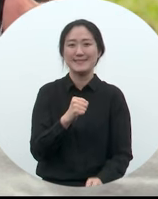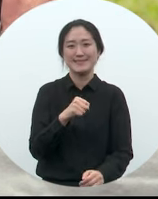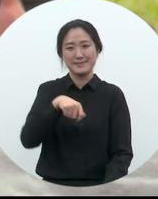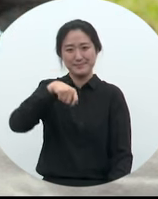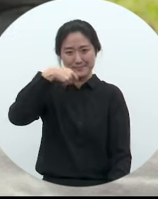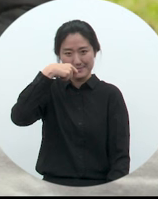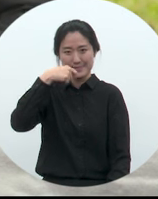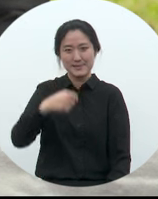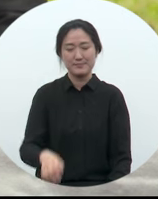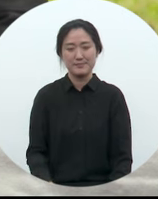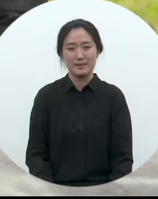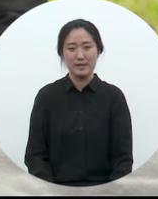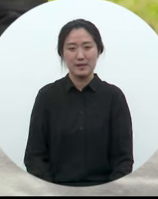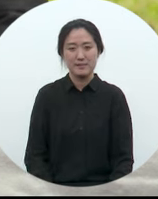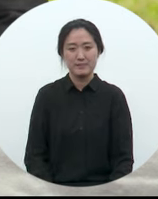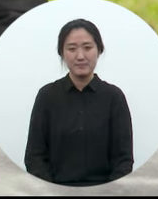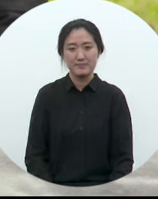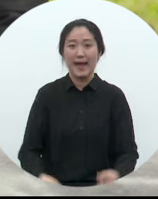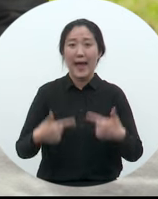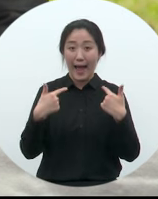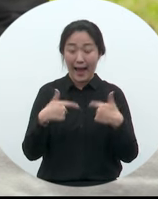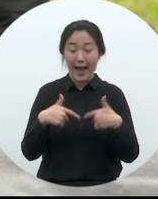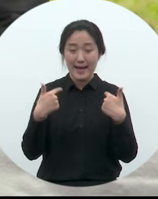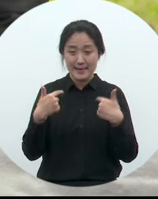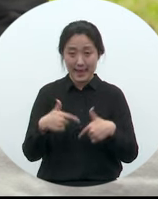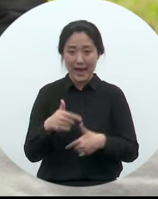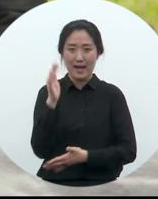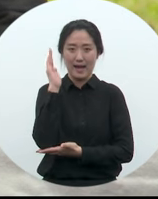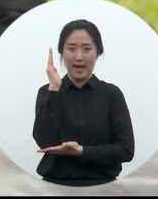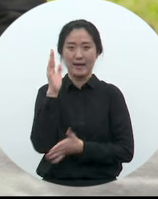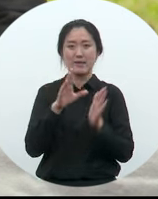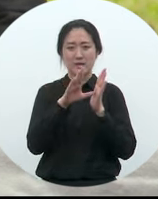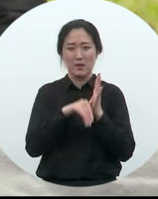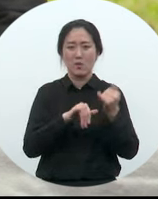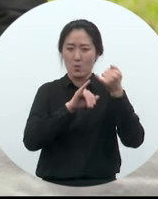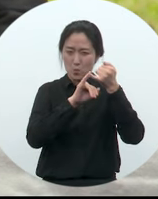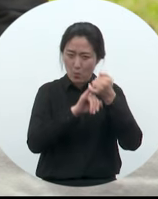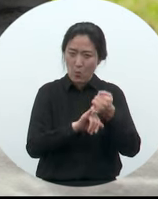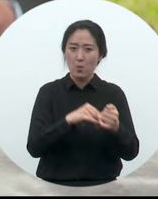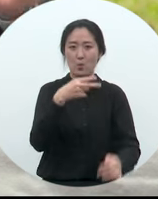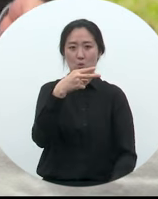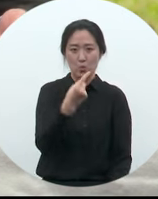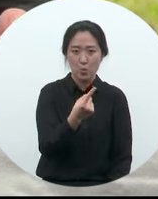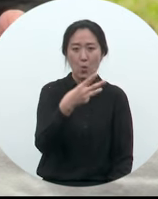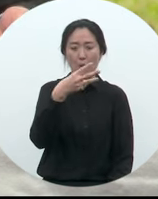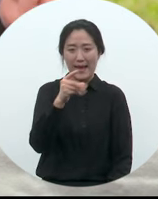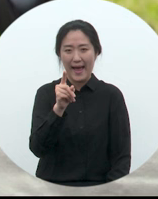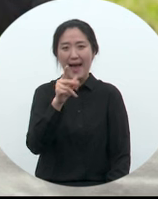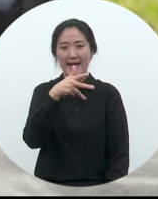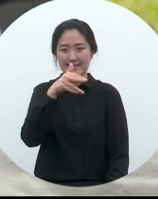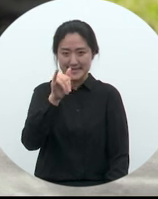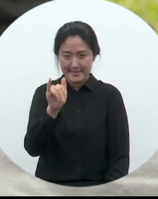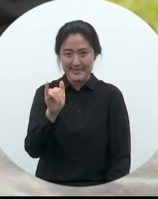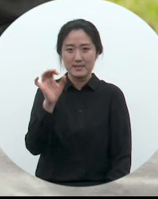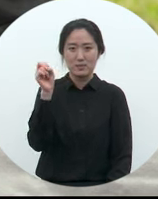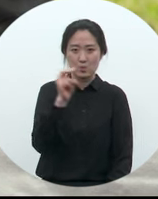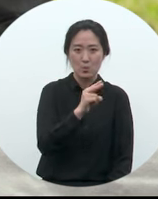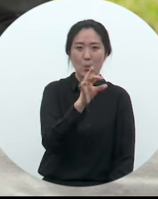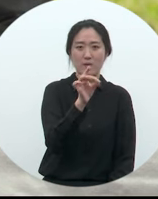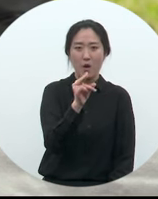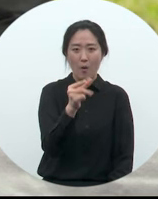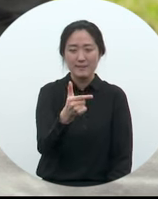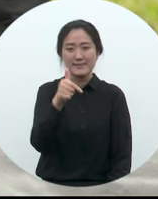좋은 음식이 도라지 연근입니다. 저는 항상 어디 강의를 갈 때마다 도라지 많이 드세요. 연근 반찬